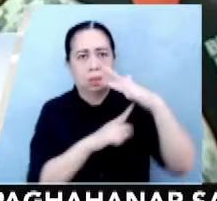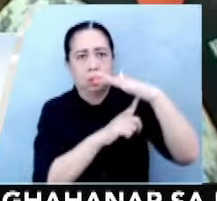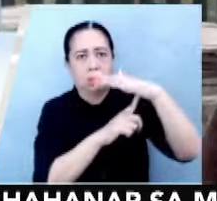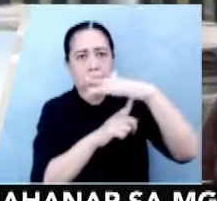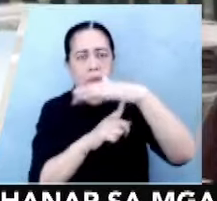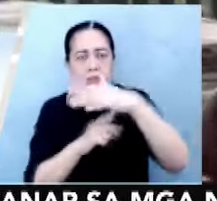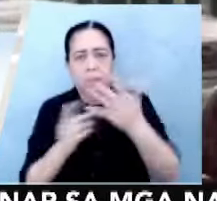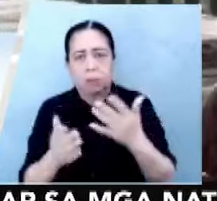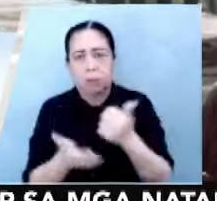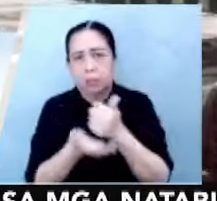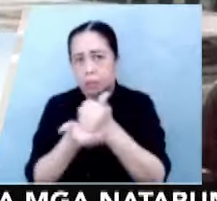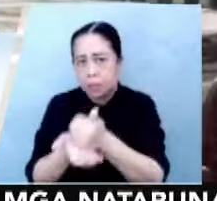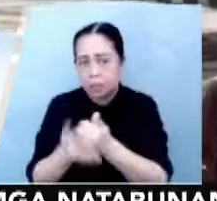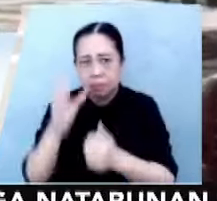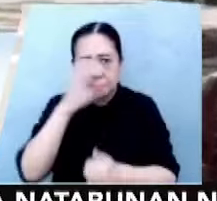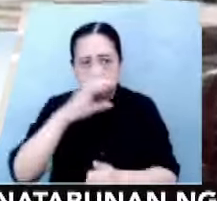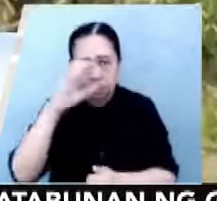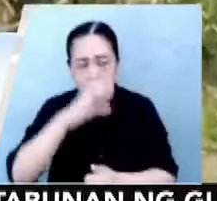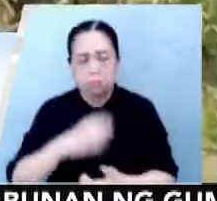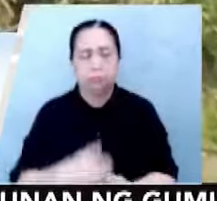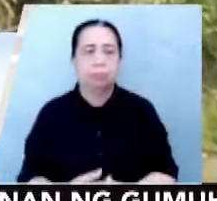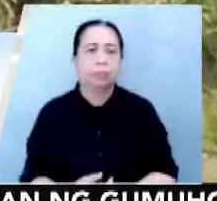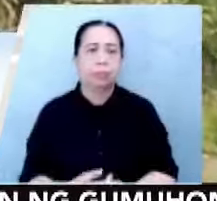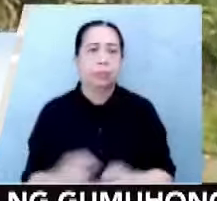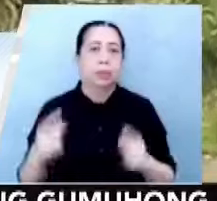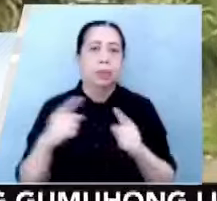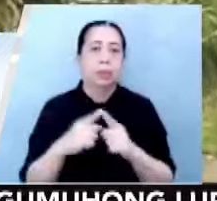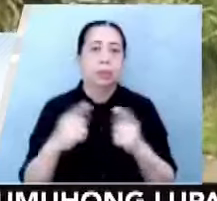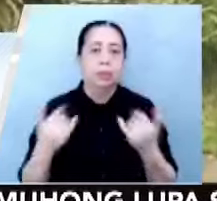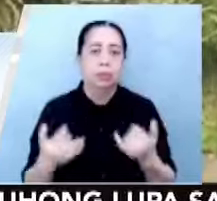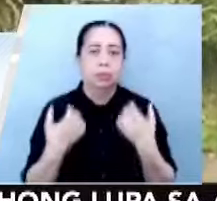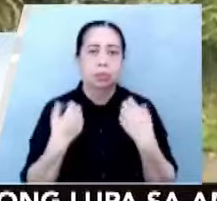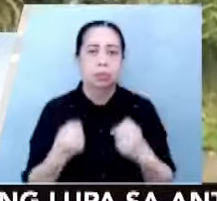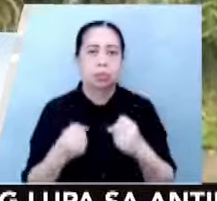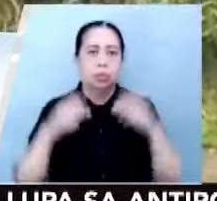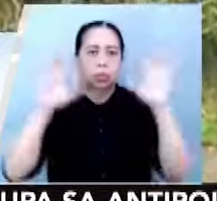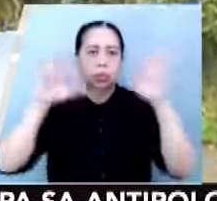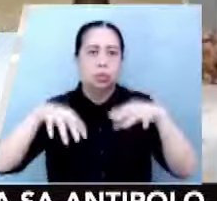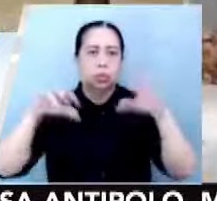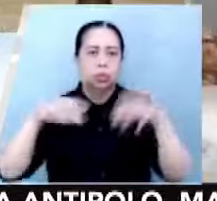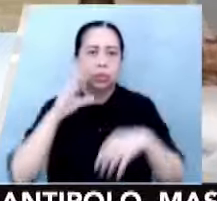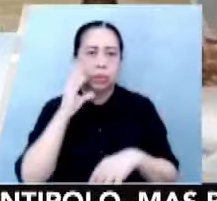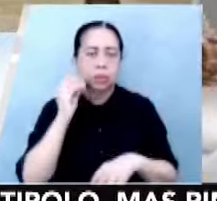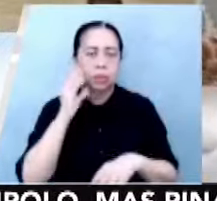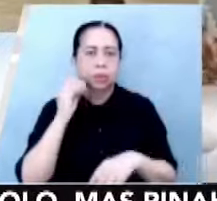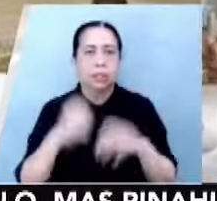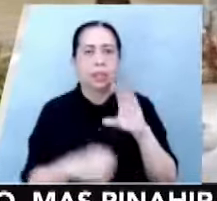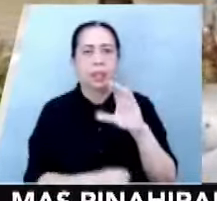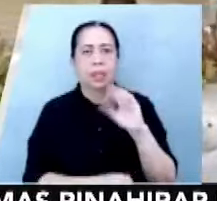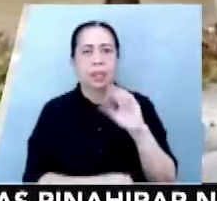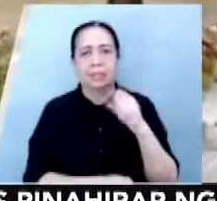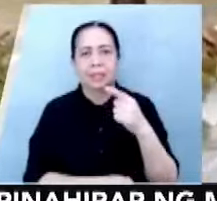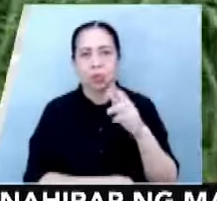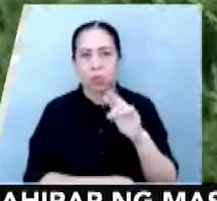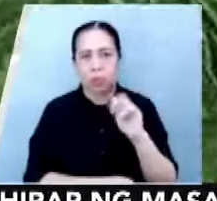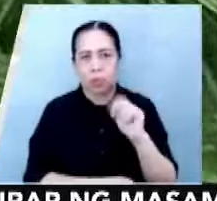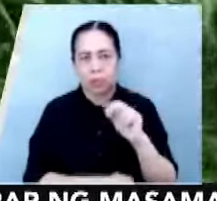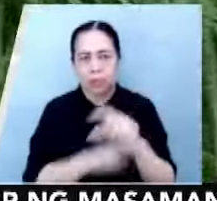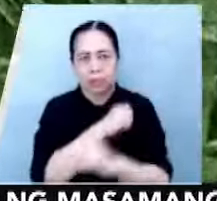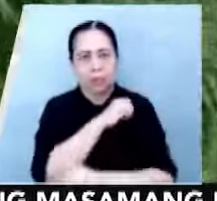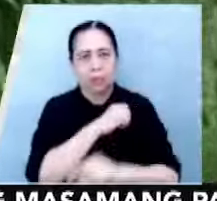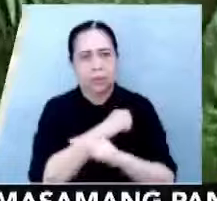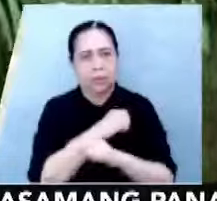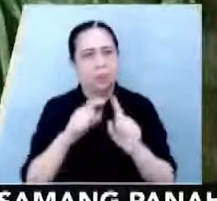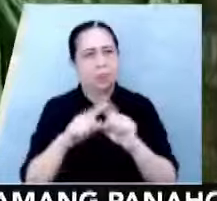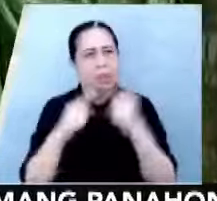tumulong. Hanggang ngayong araw, malalakas na ulan pa rin ang nararanasan sa Kasiguran. Pero ang mas inaalala ng marami, ang mga